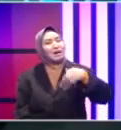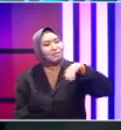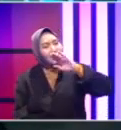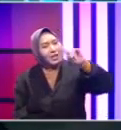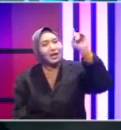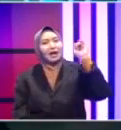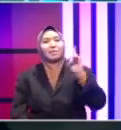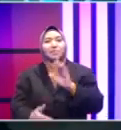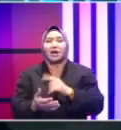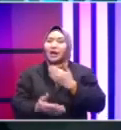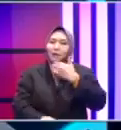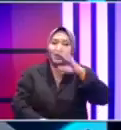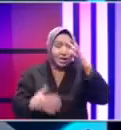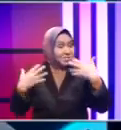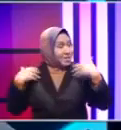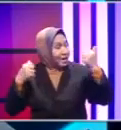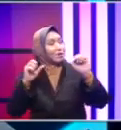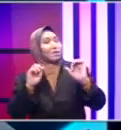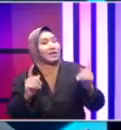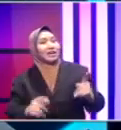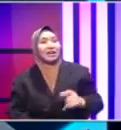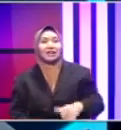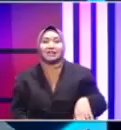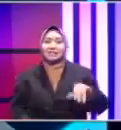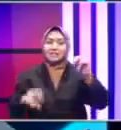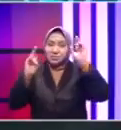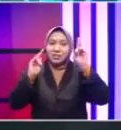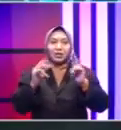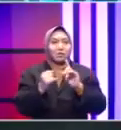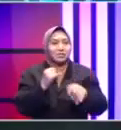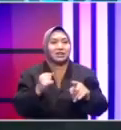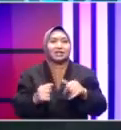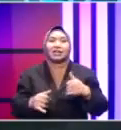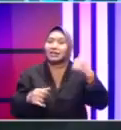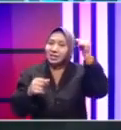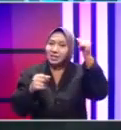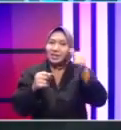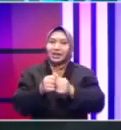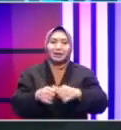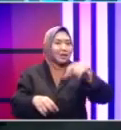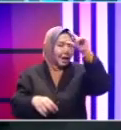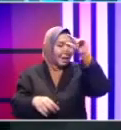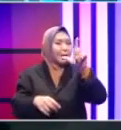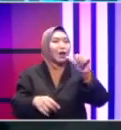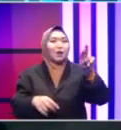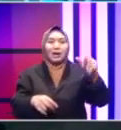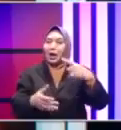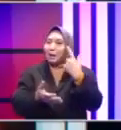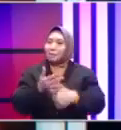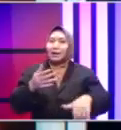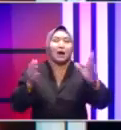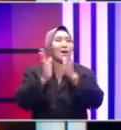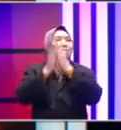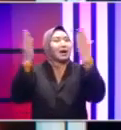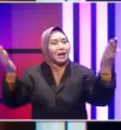Akhsan Alhamdulillah ujung-ujungnya natrium ngakak bandungkidul allahuakbar kabar Abang